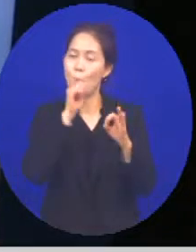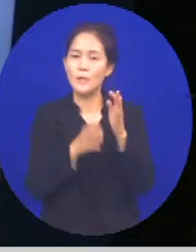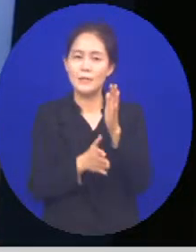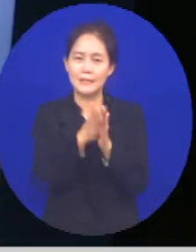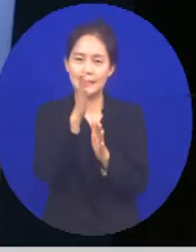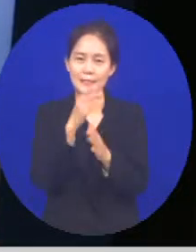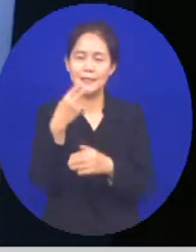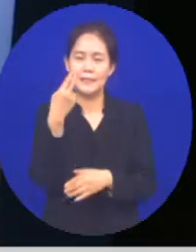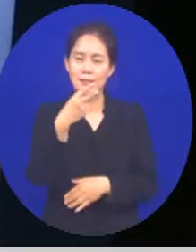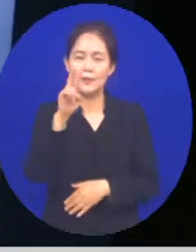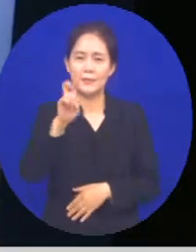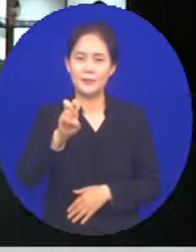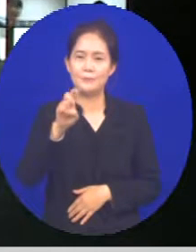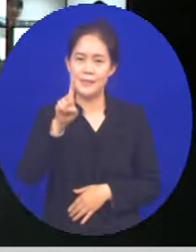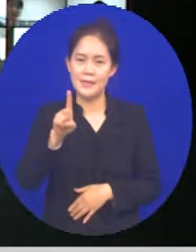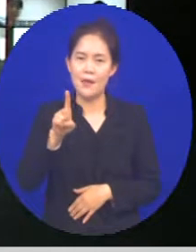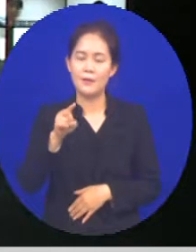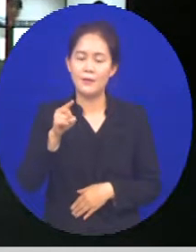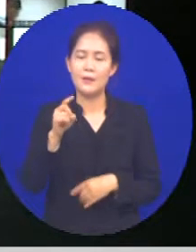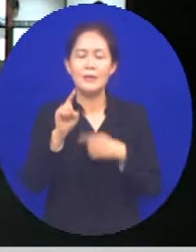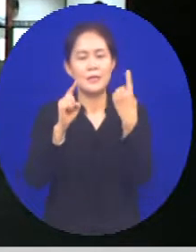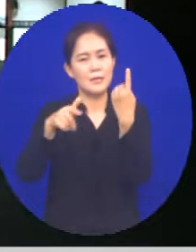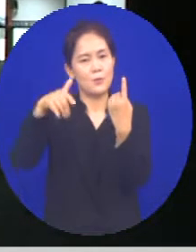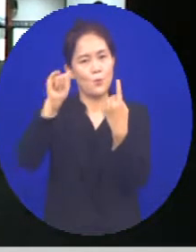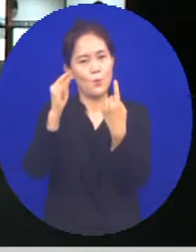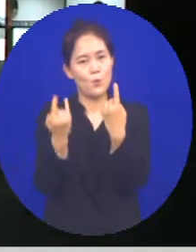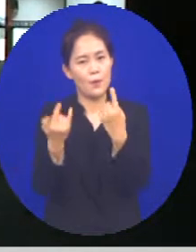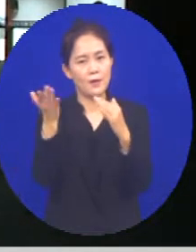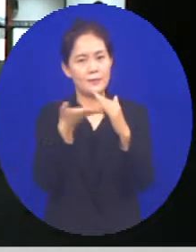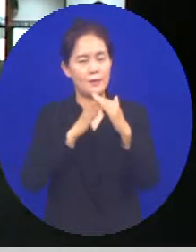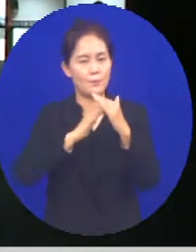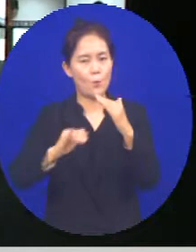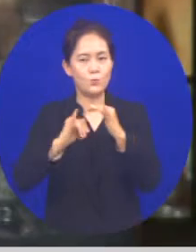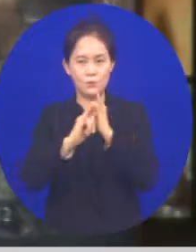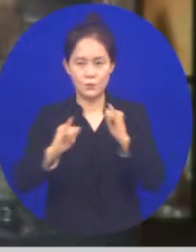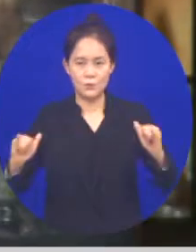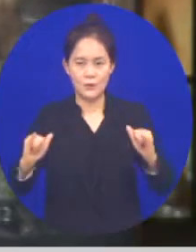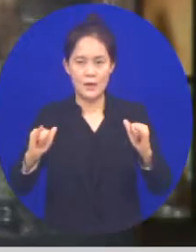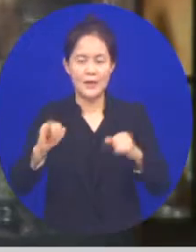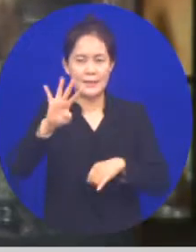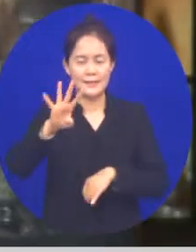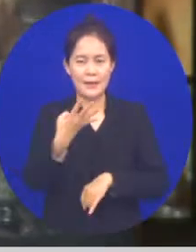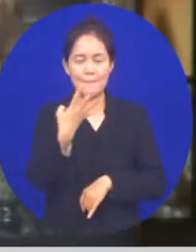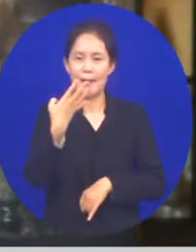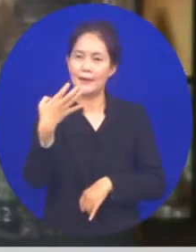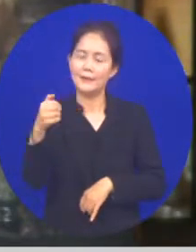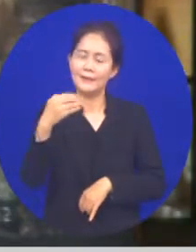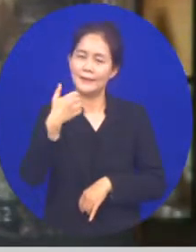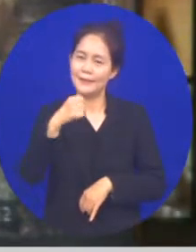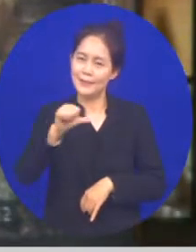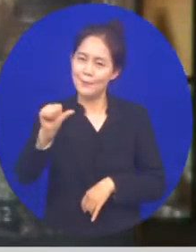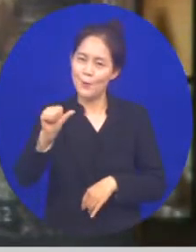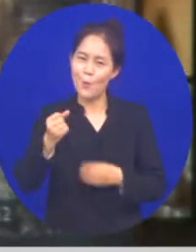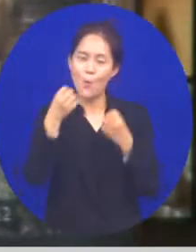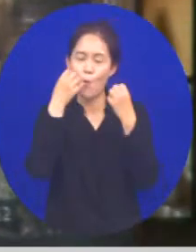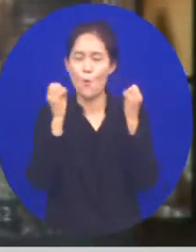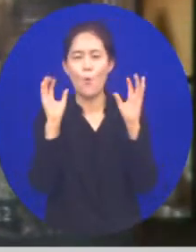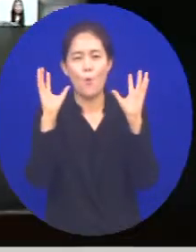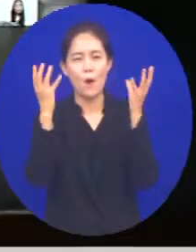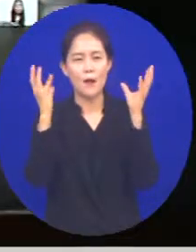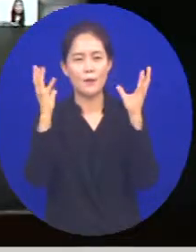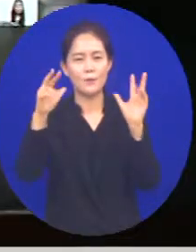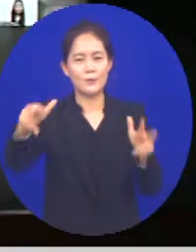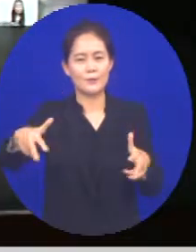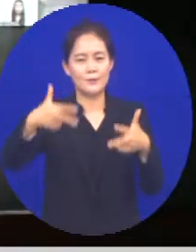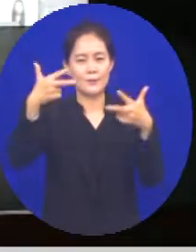11 요 민씨는 2021년 1회 공채에 합격한 새내기 공직자 400 5명을 환영하는 낸 선태 스타를